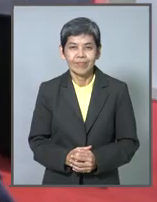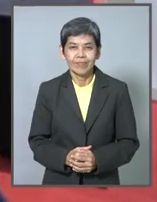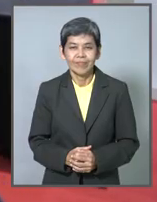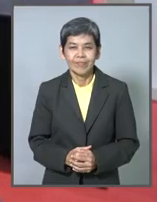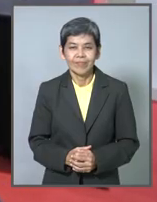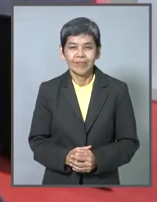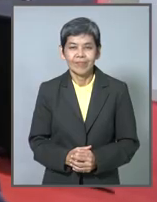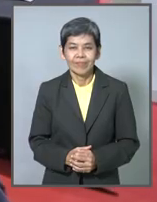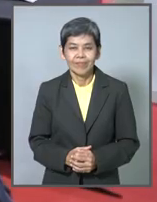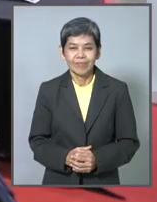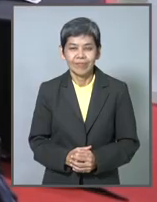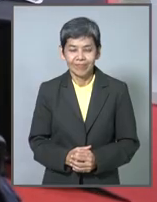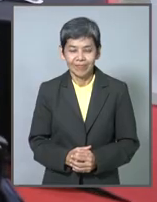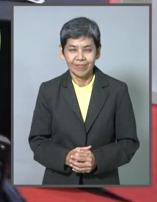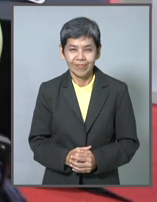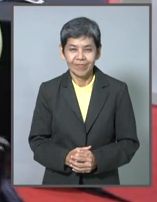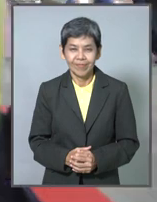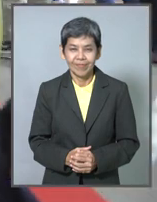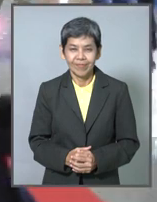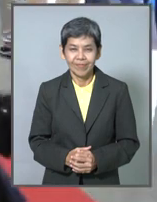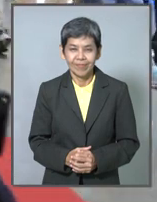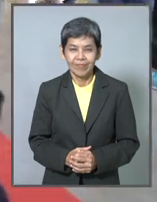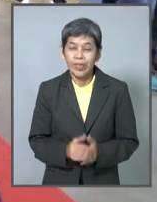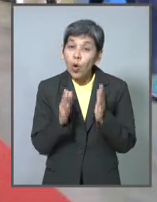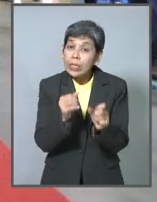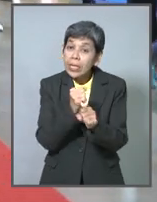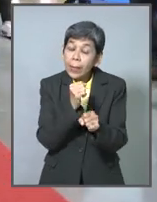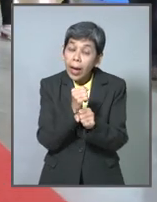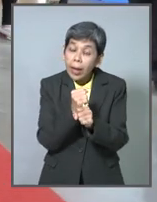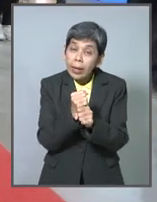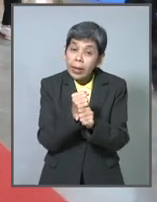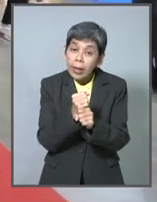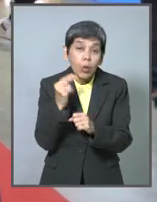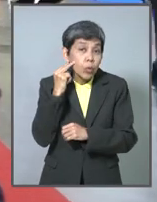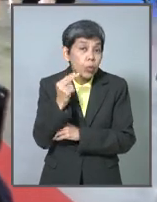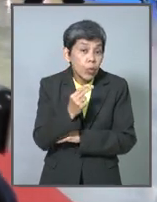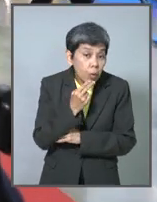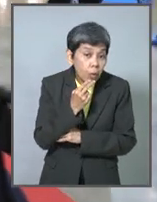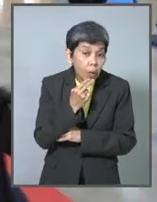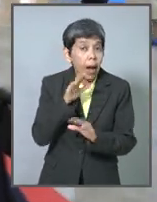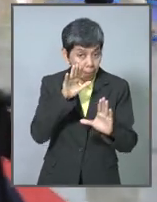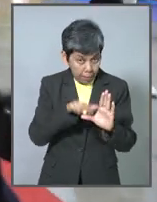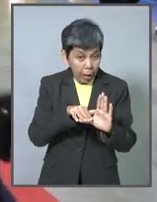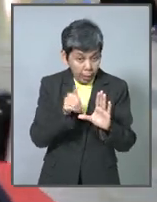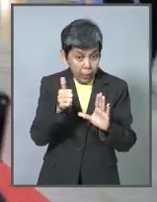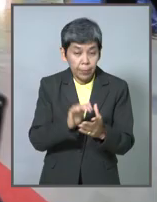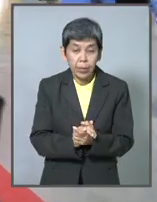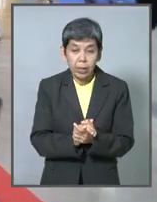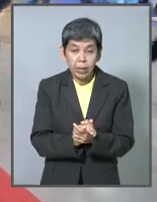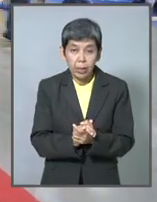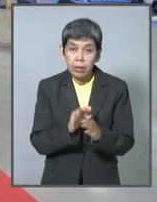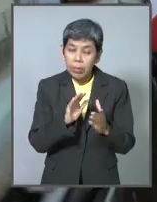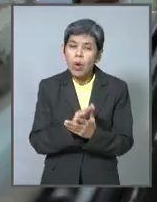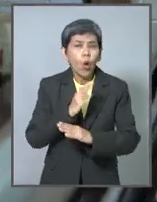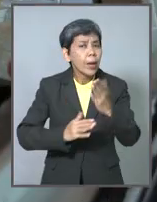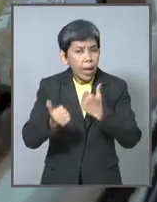ครับ ต้องมีการแ ซ่แล้วพนักงานที่มีทางพิการเนี่ยสามารถไปสมัครงานกับบูได้ด้วยไหมถ้า